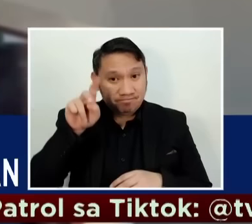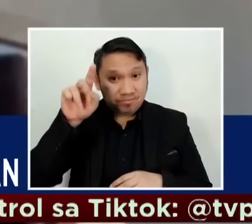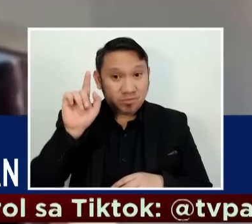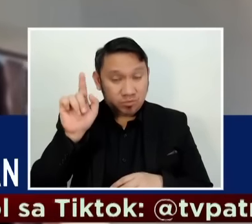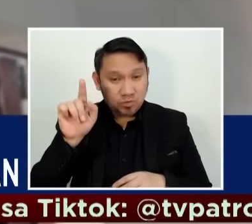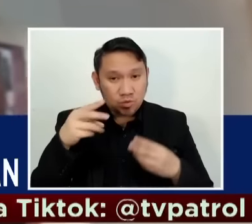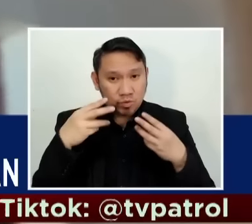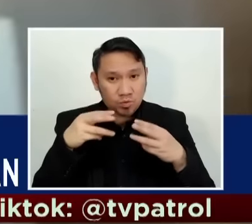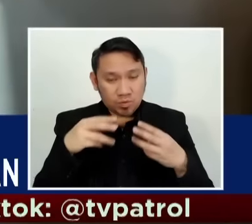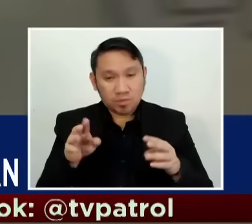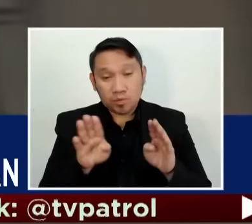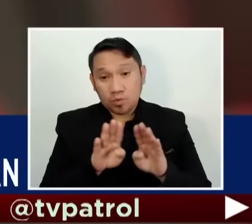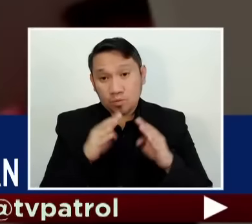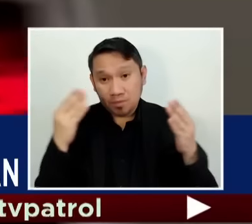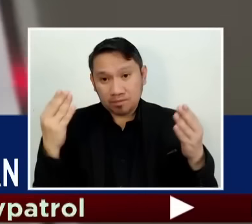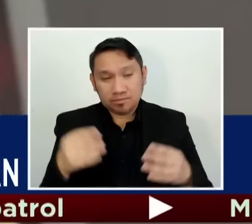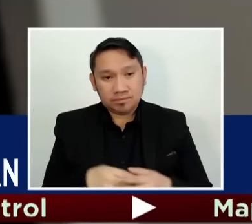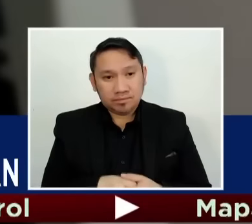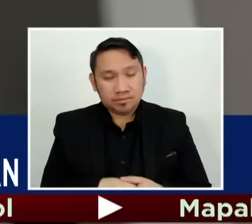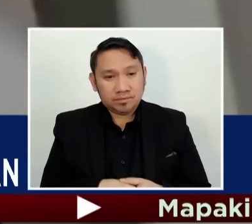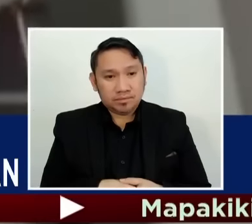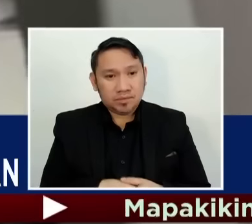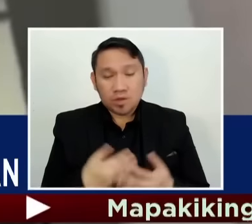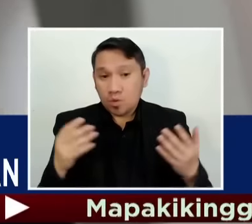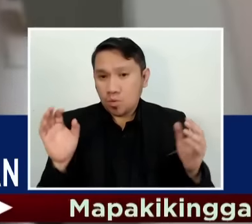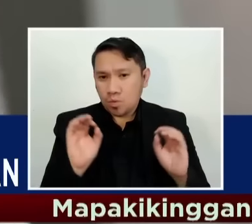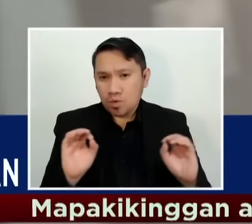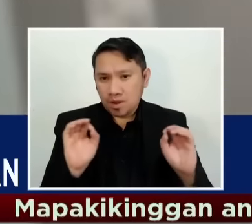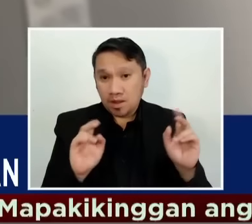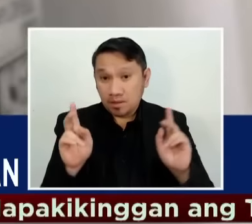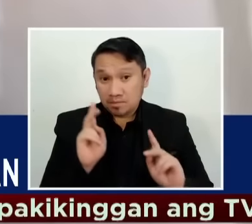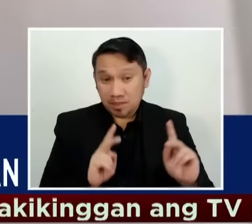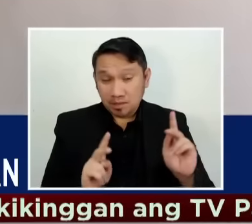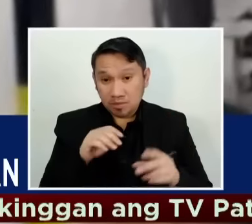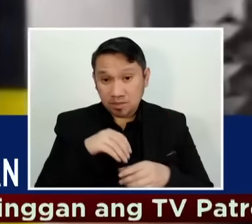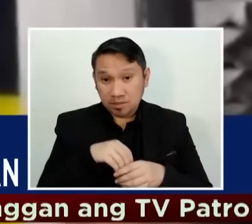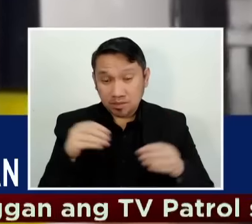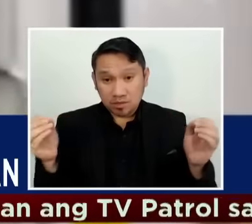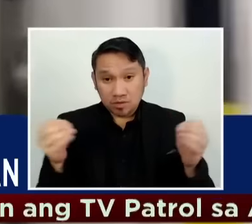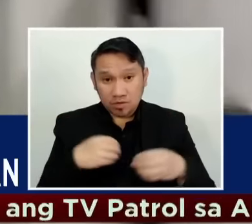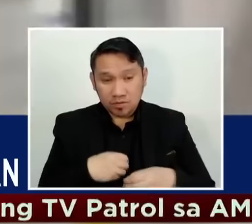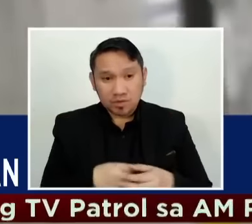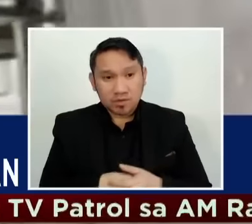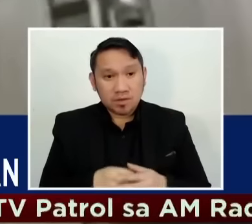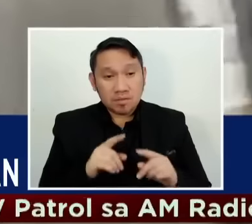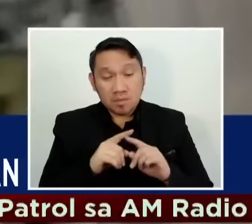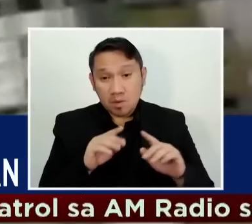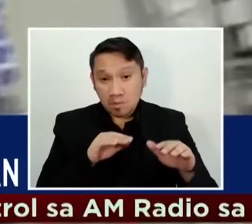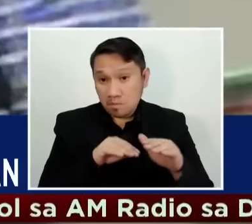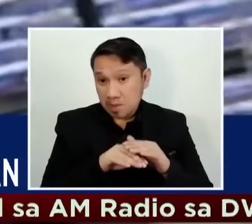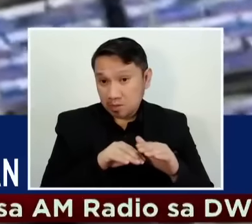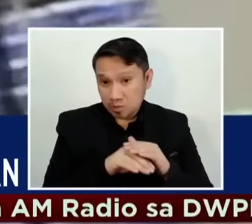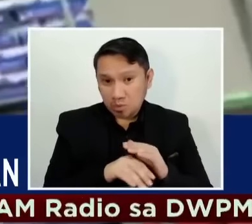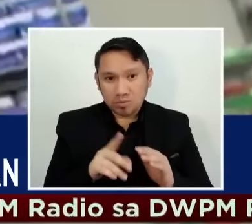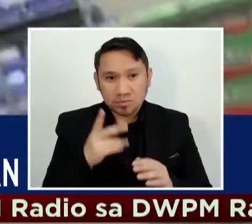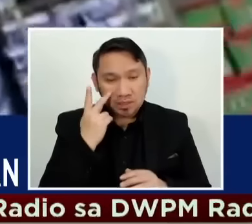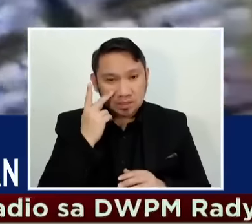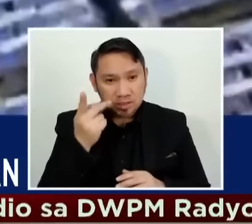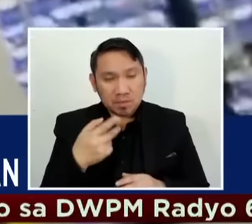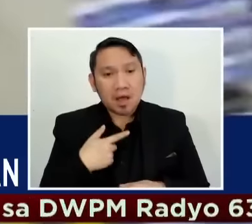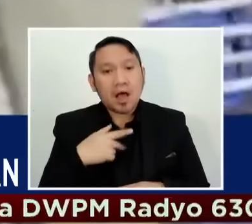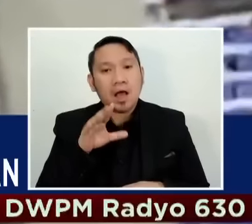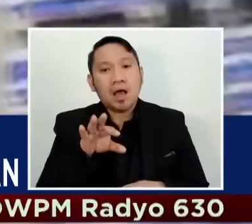at binuksan ang gate. Walang nadat ng tao sa loob ng opisina ng warehouse. Nang pasukin ang cold storage facility, tumambad